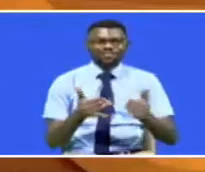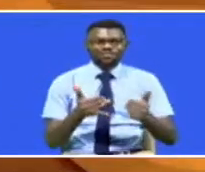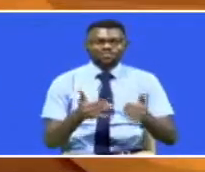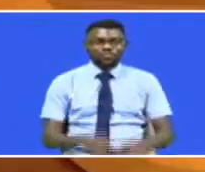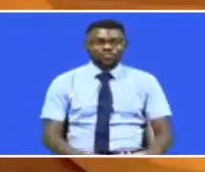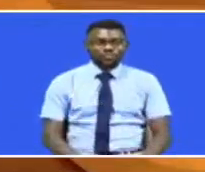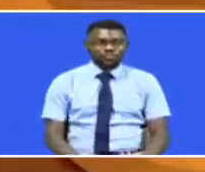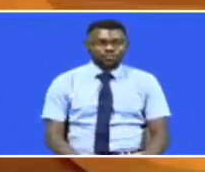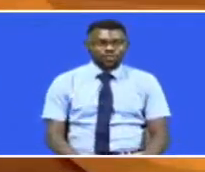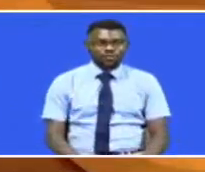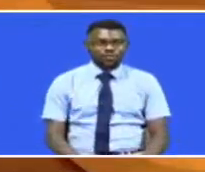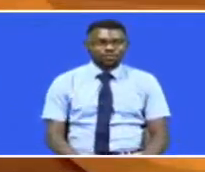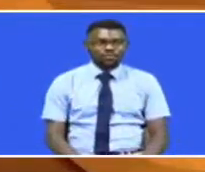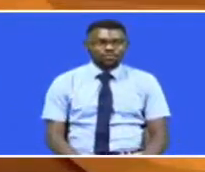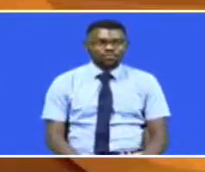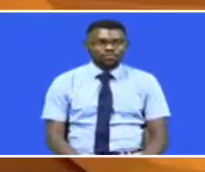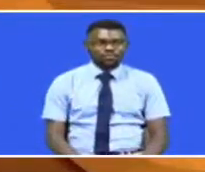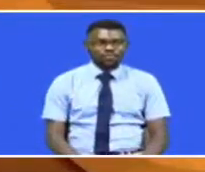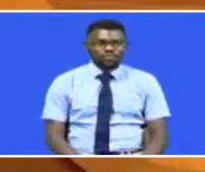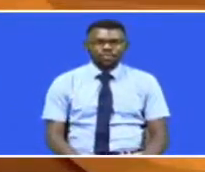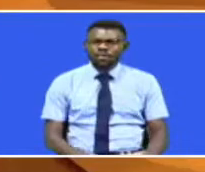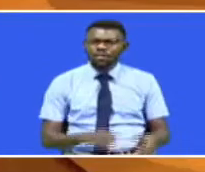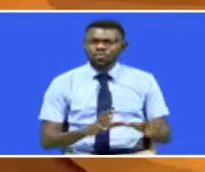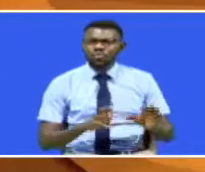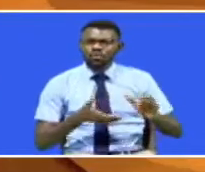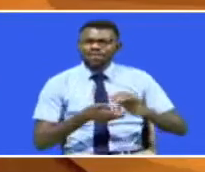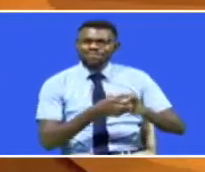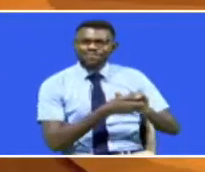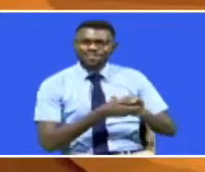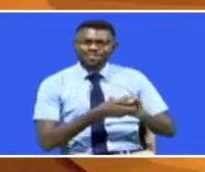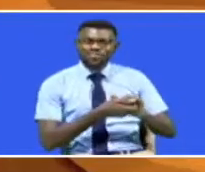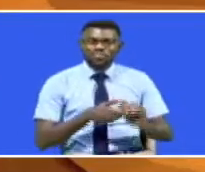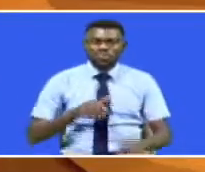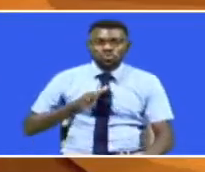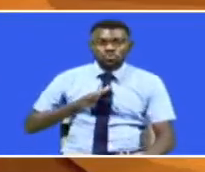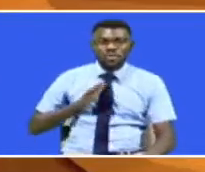Na vuguvugu la kina mama wa Mulembe Women kutoka magharibi mwa taifa limesema kwamba kama